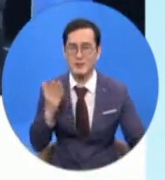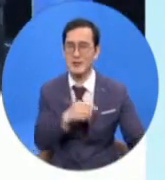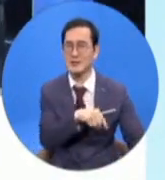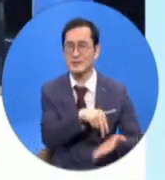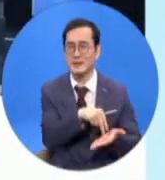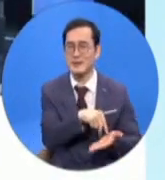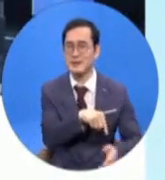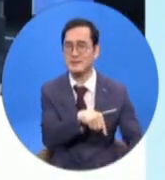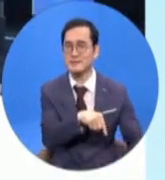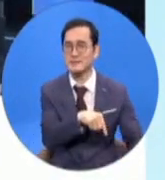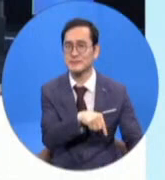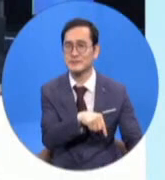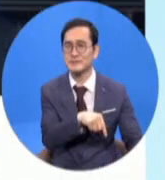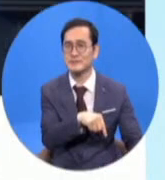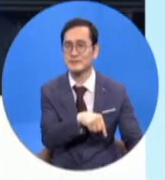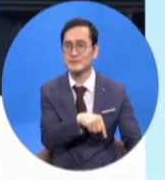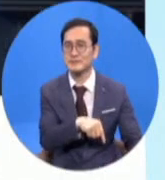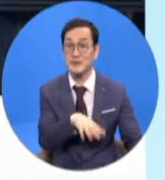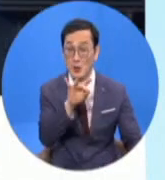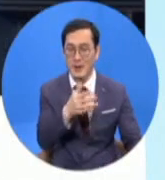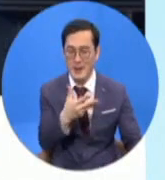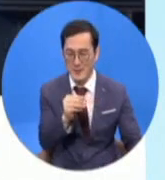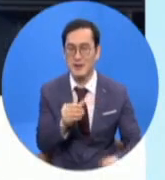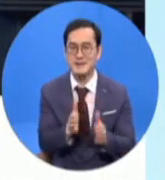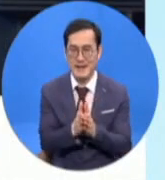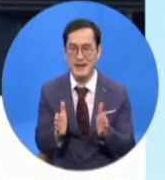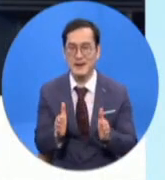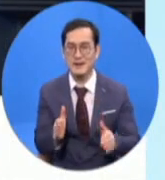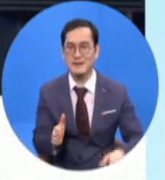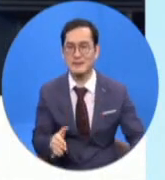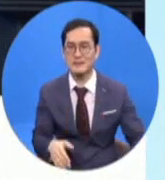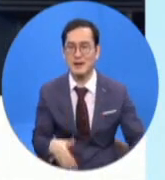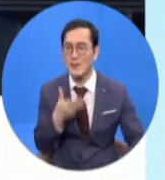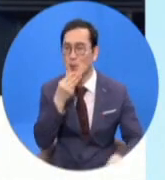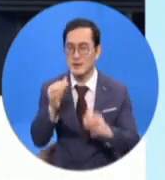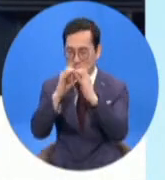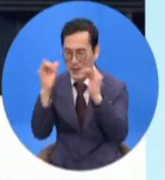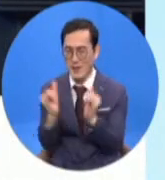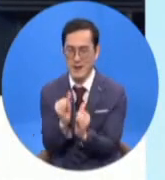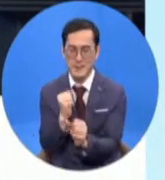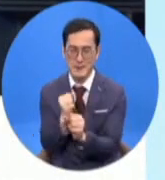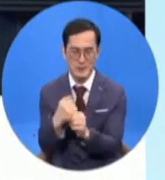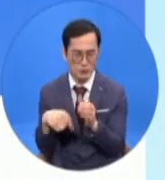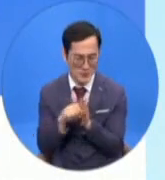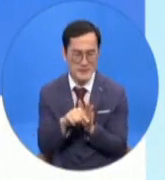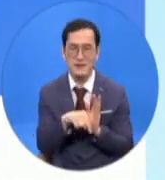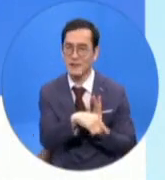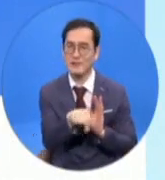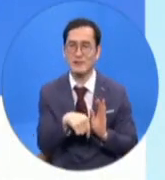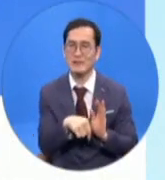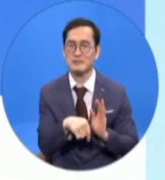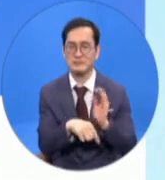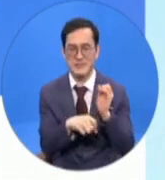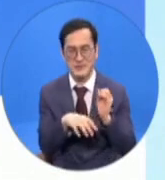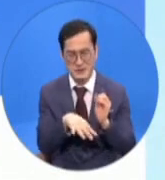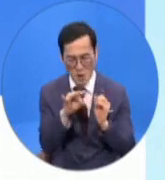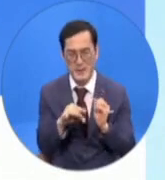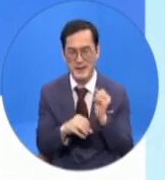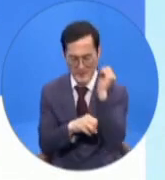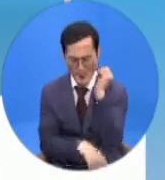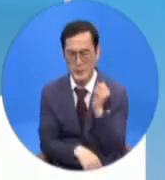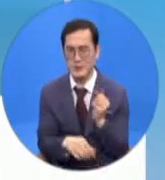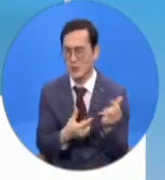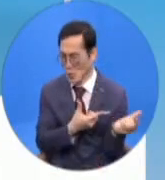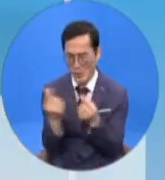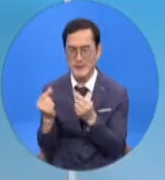건데 기본적으로 기본소득 에 대한 시련을 통해서 우리 사회를 좀 더 복지 사회 갈 수 있도록 만들겠다는 그런 얘긴 것 같습니다 어쨌든 못해 비틀어